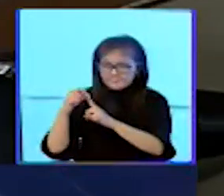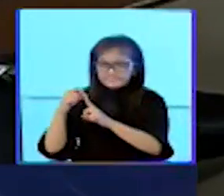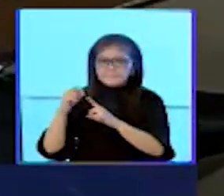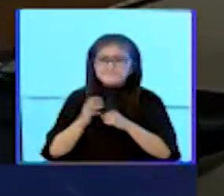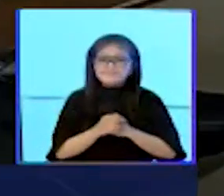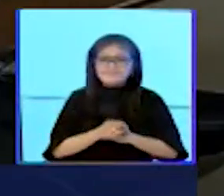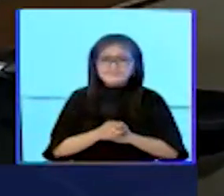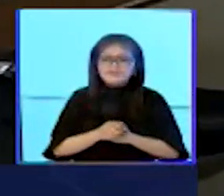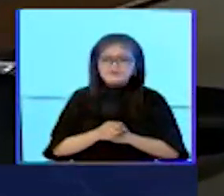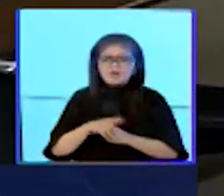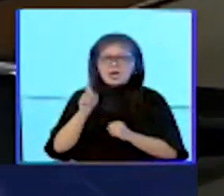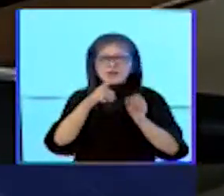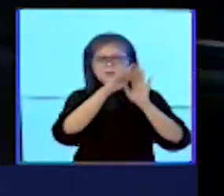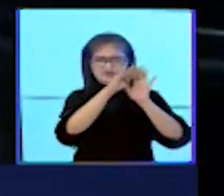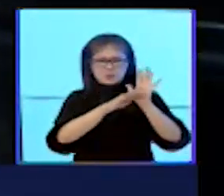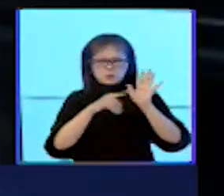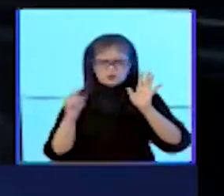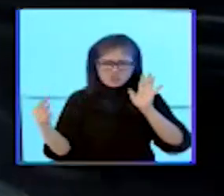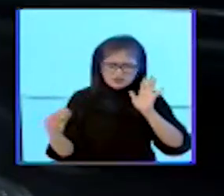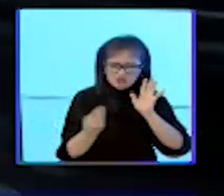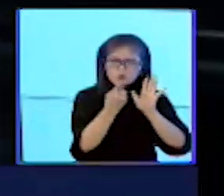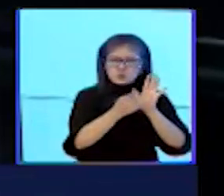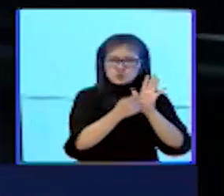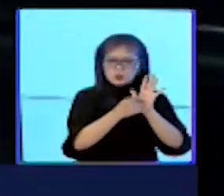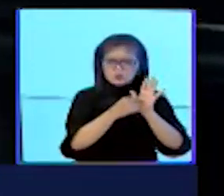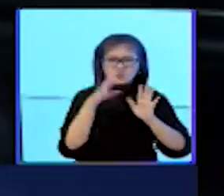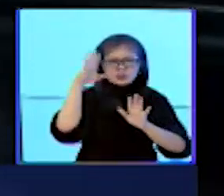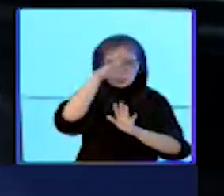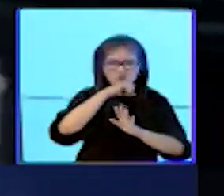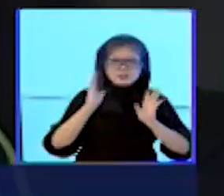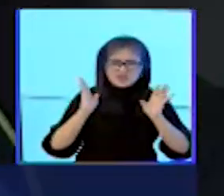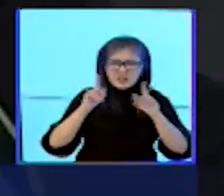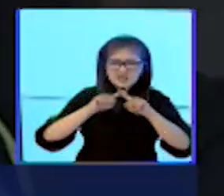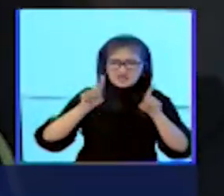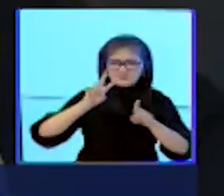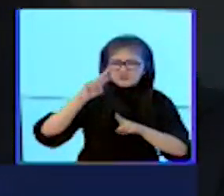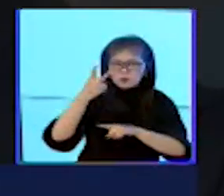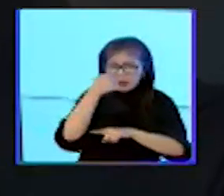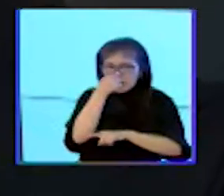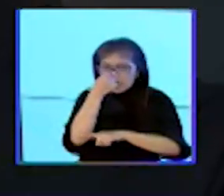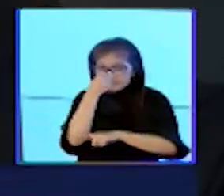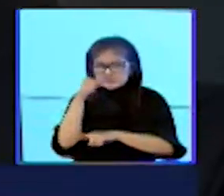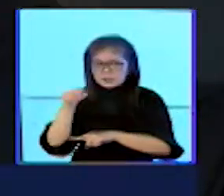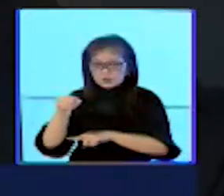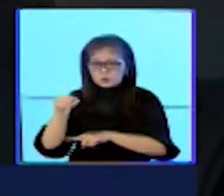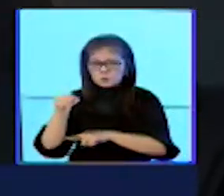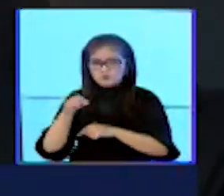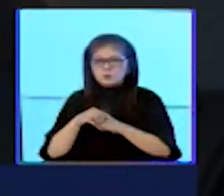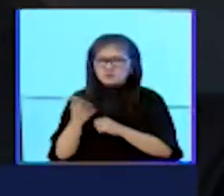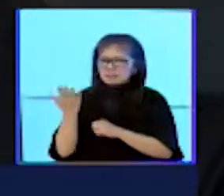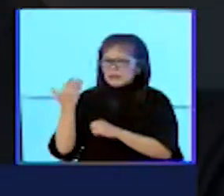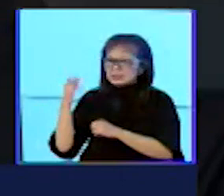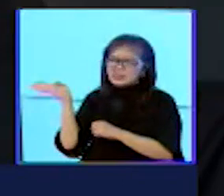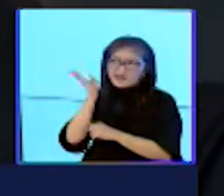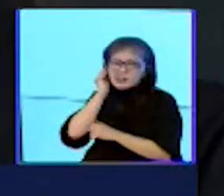karena memori ketentuannya Kita Harus dipatuhi Mbah sudah tahu tapi kan mulainya hari Kamis edar yang Saya dengar sih memang sangat diperlukan